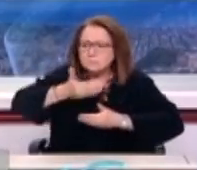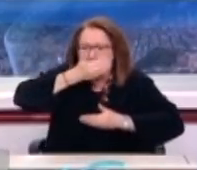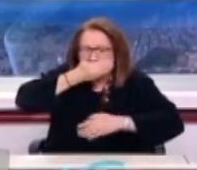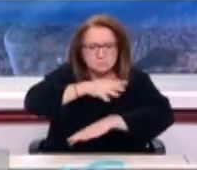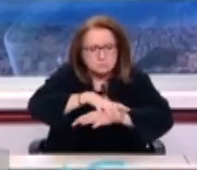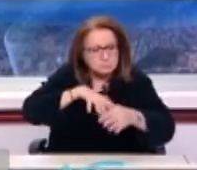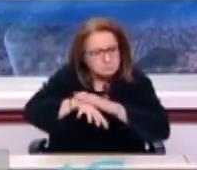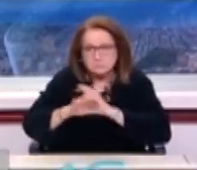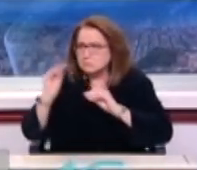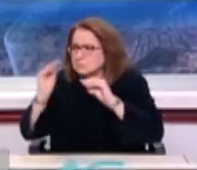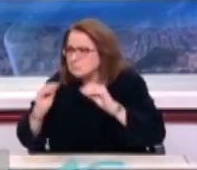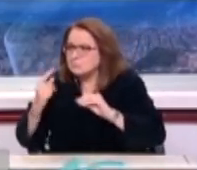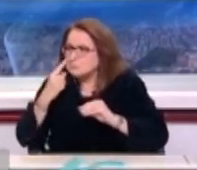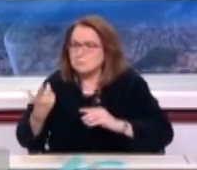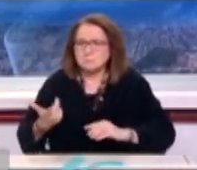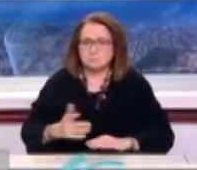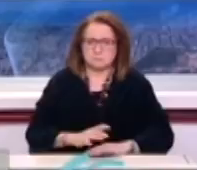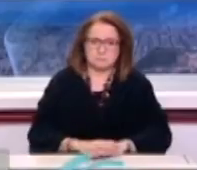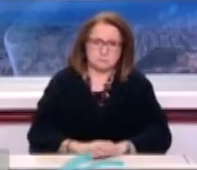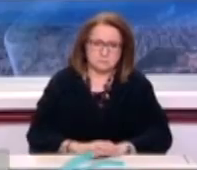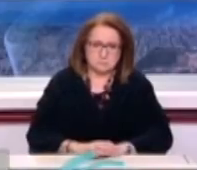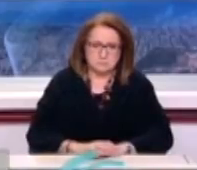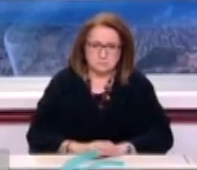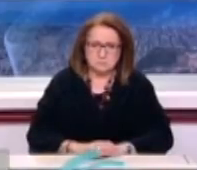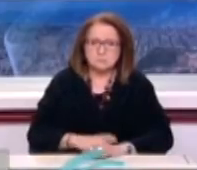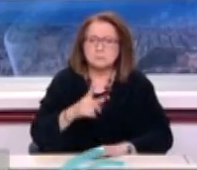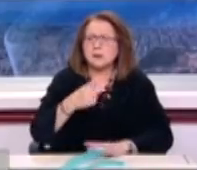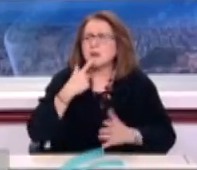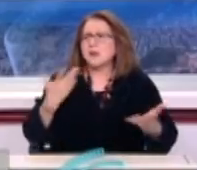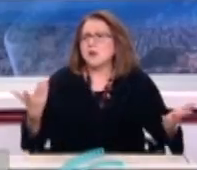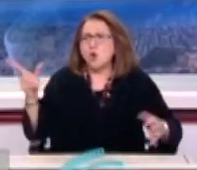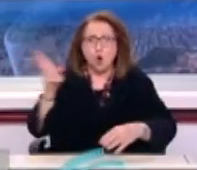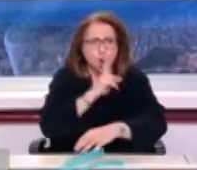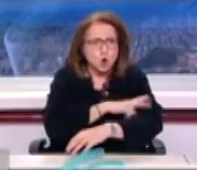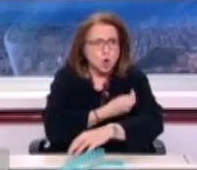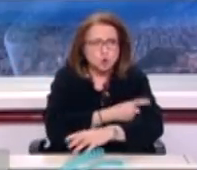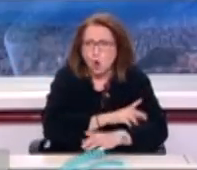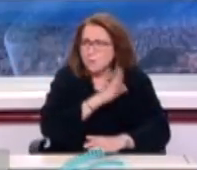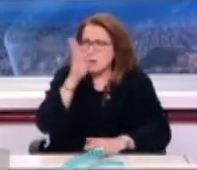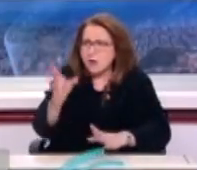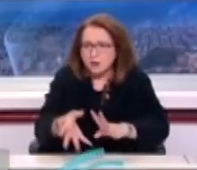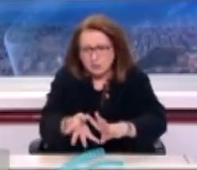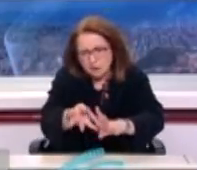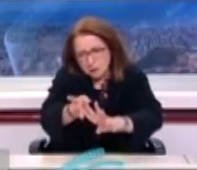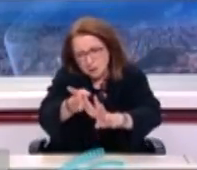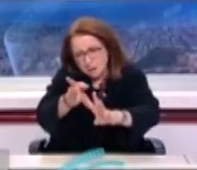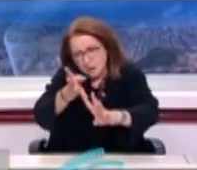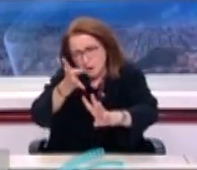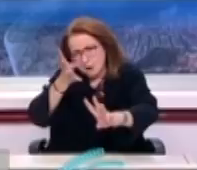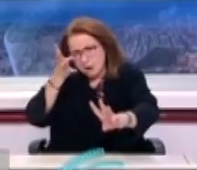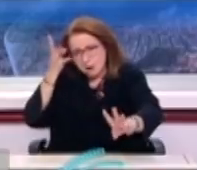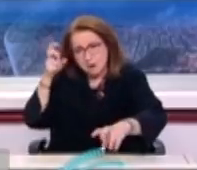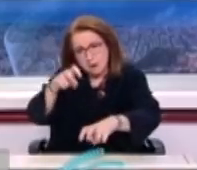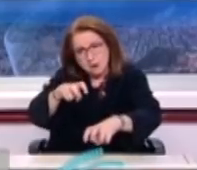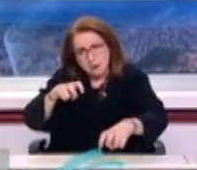υποθήκα από ό,τι λένε τα στοιχεία του ρεπορτάζ, υπάρχει και πολύ μεγάλη αναμονή στα νοσοκομεία, αν θέλει κανείς να διαπιστώσει ρίχνει τον ιό. Μπορεί